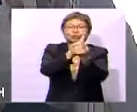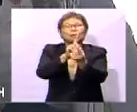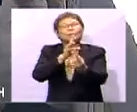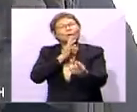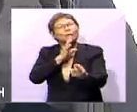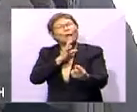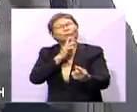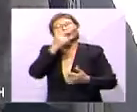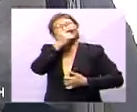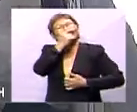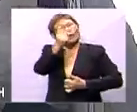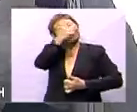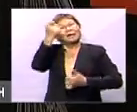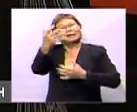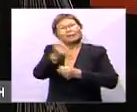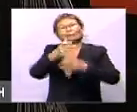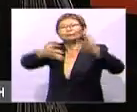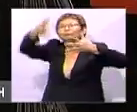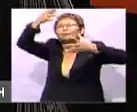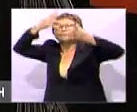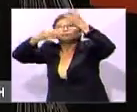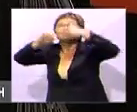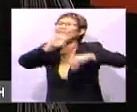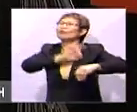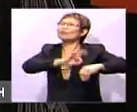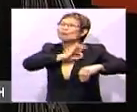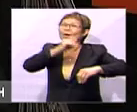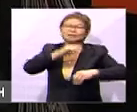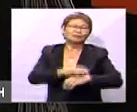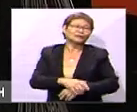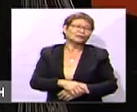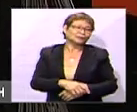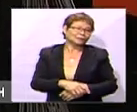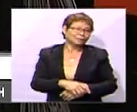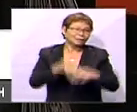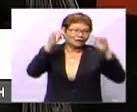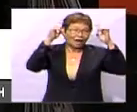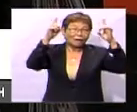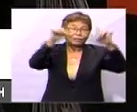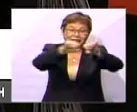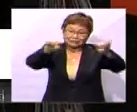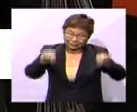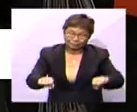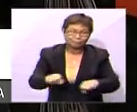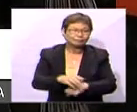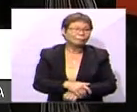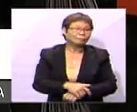menzahirkan rasa teruja kerana dapat menimba maklumat bermanfaat kepada mereka. We want to compare the education system and